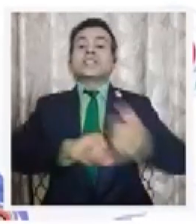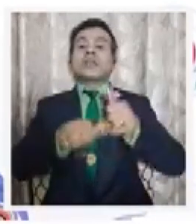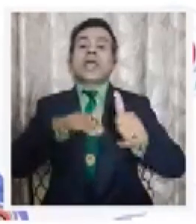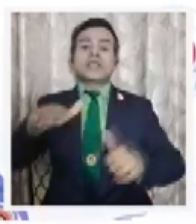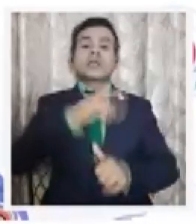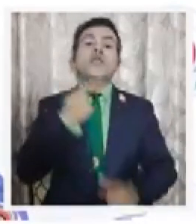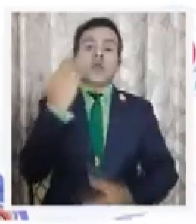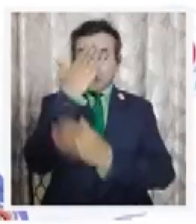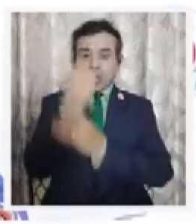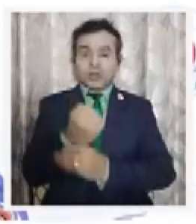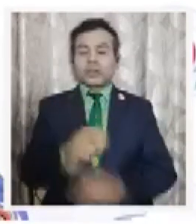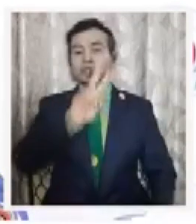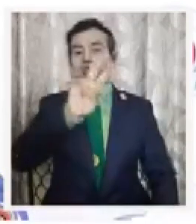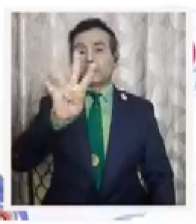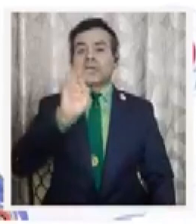736,155 জন।